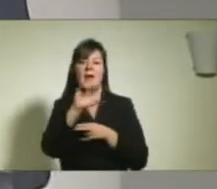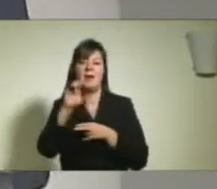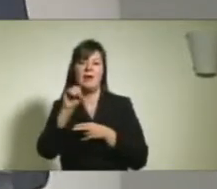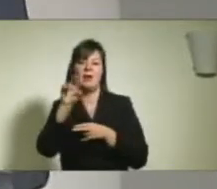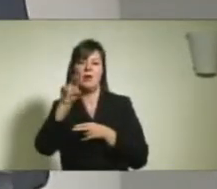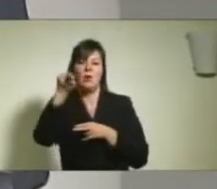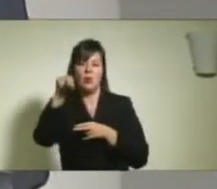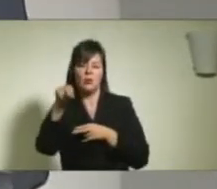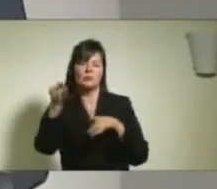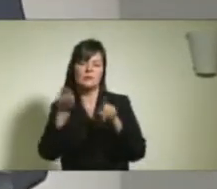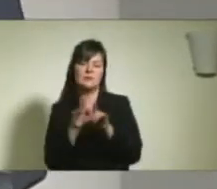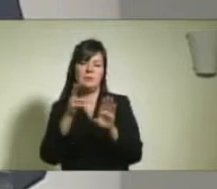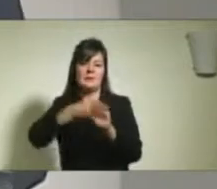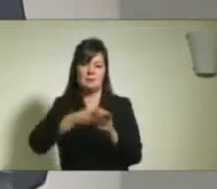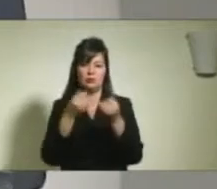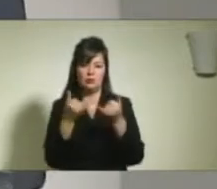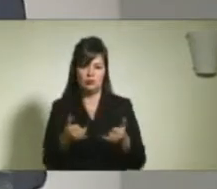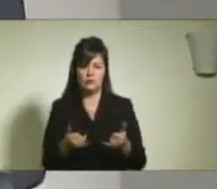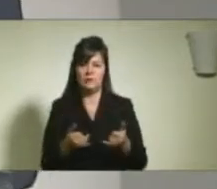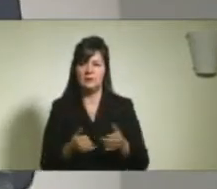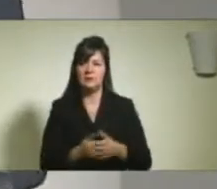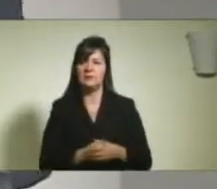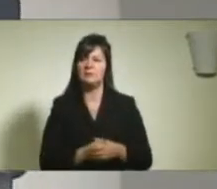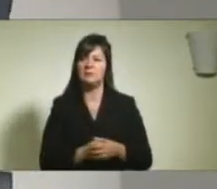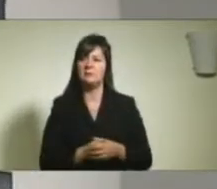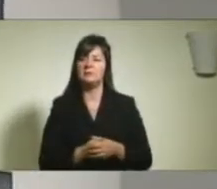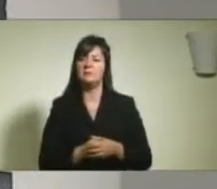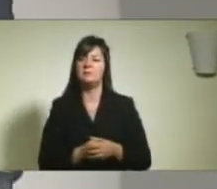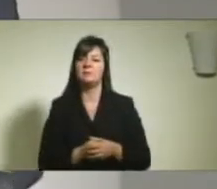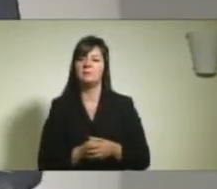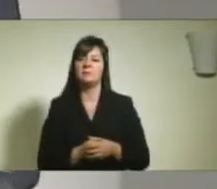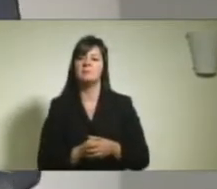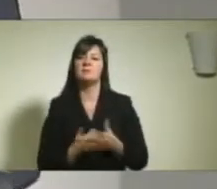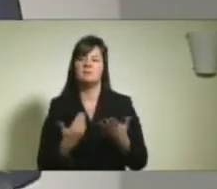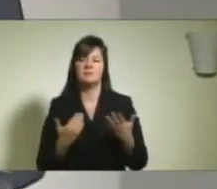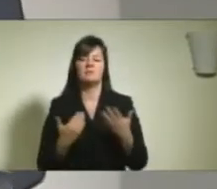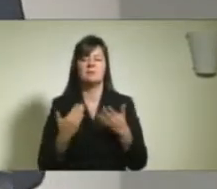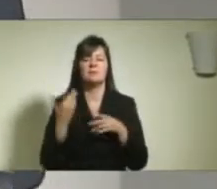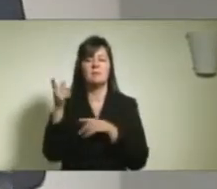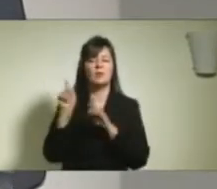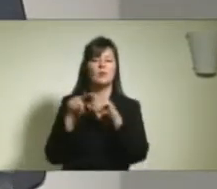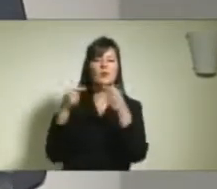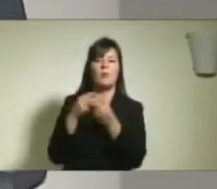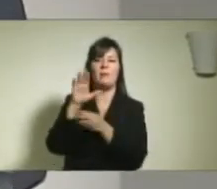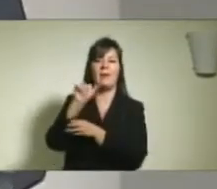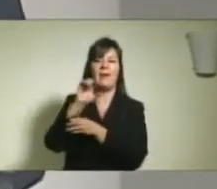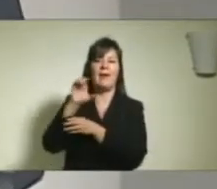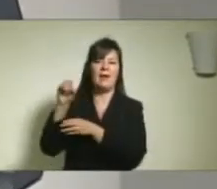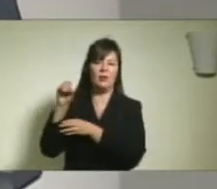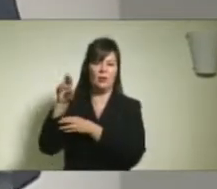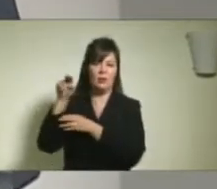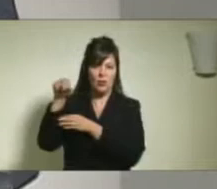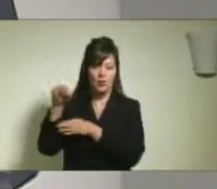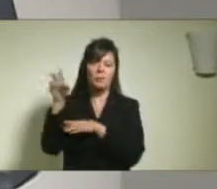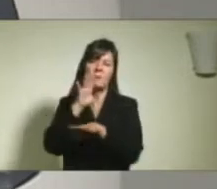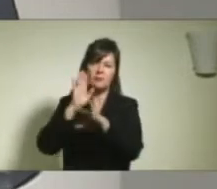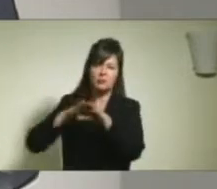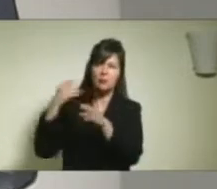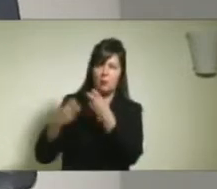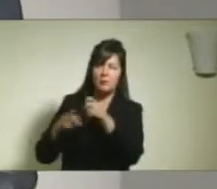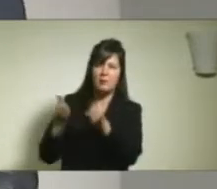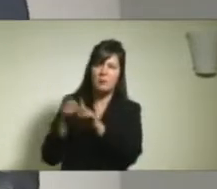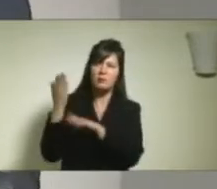aujourd'hui. Et nous parlons avec Acorn de ce type de problème et